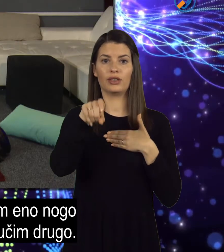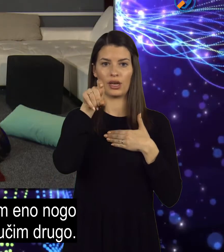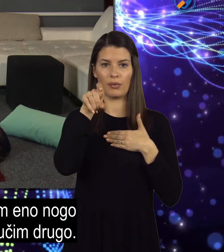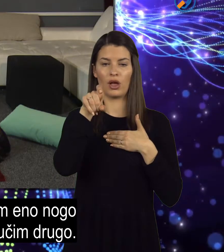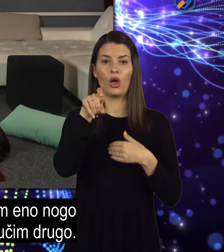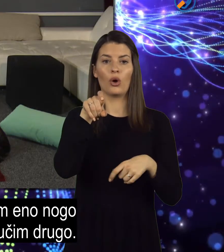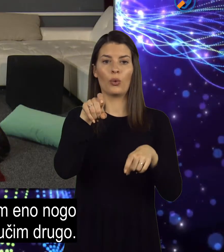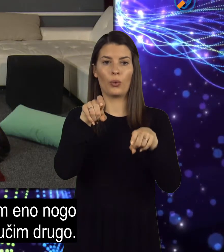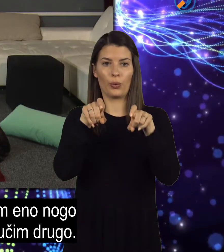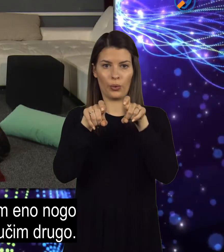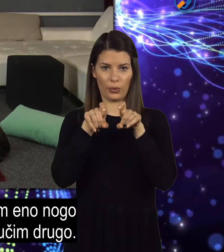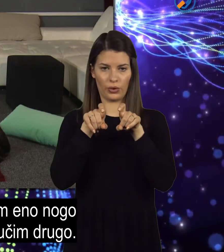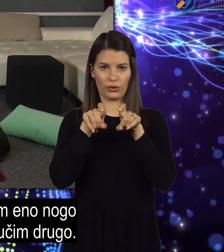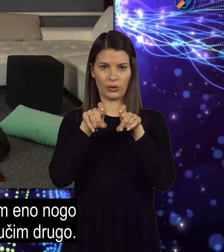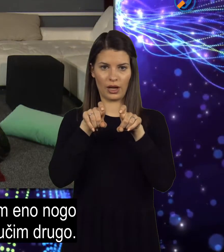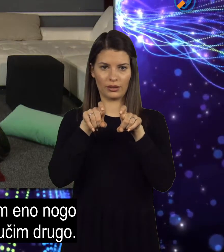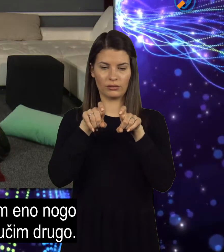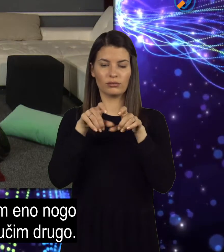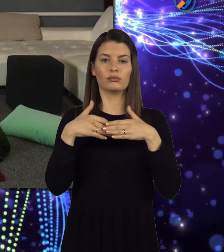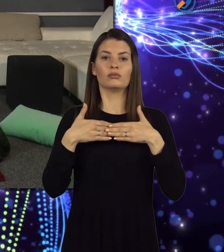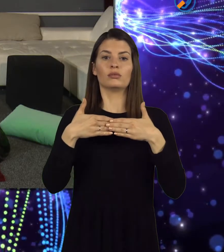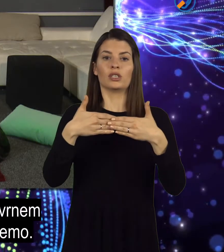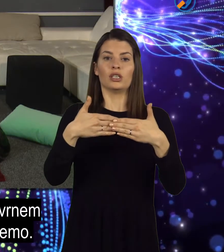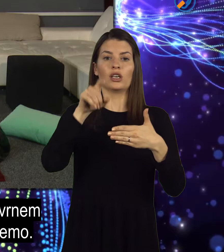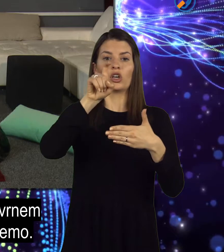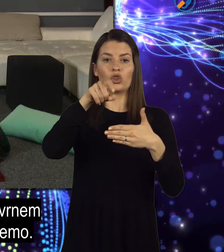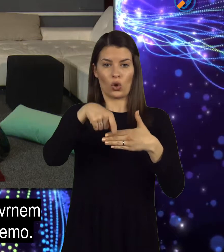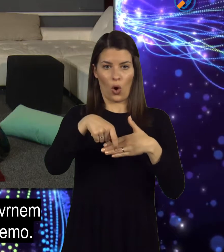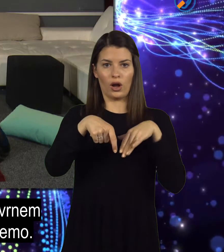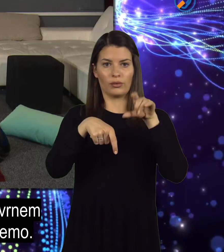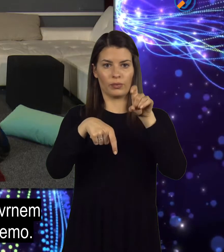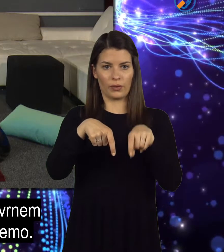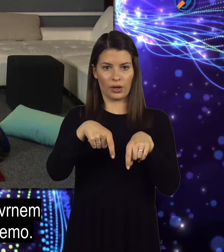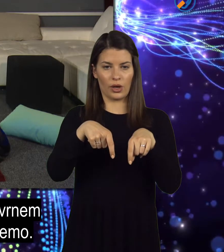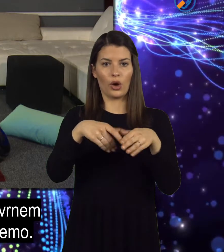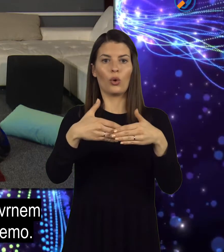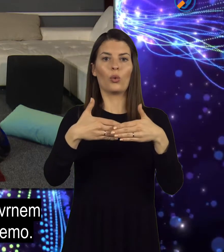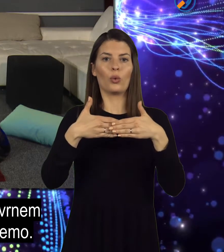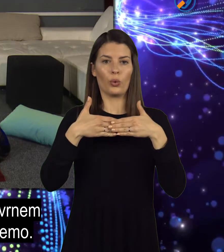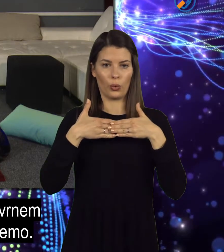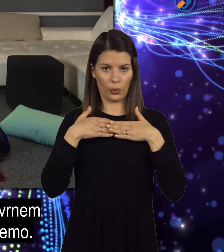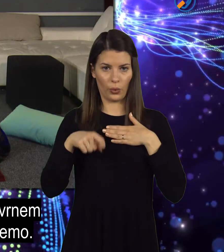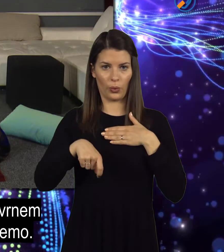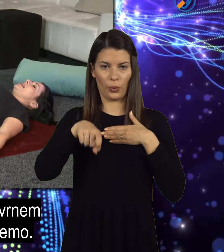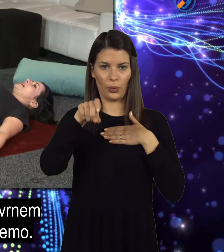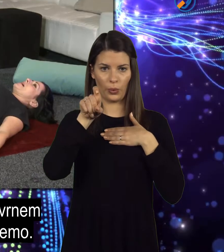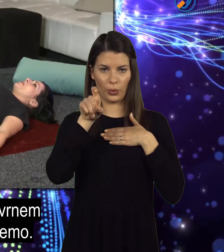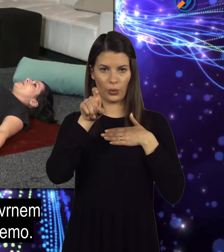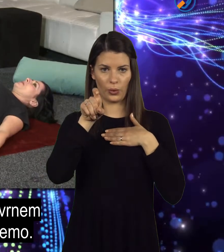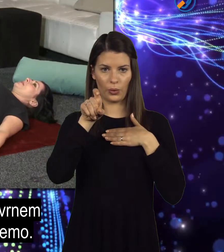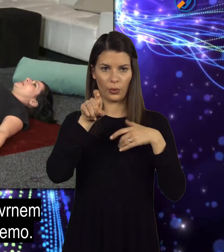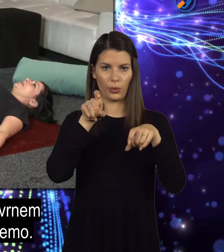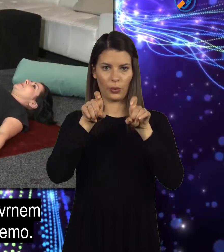eno nogo in z izdihom priključim drugo. In z vdihom vrnem nazaj. In